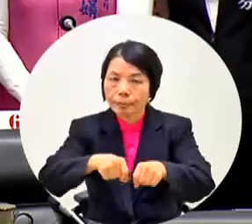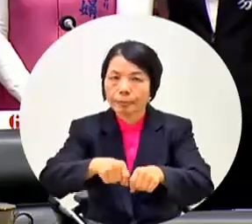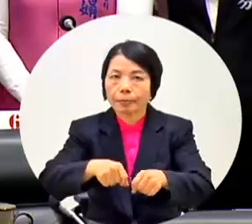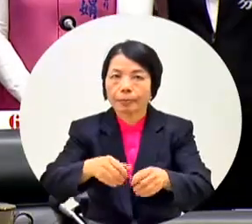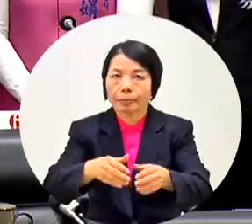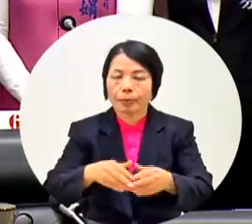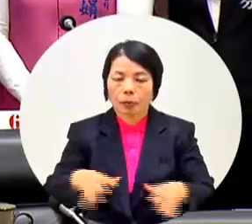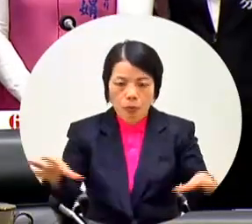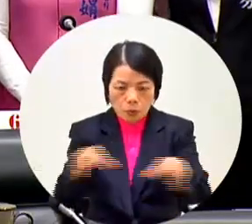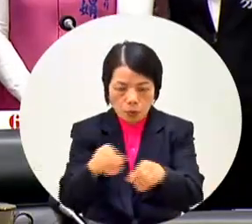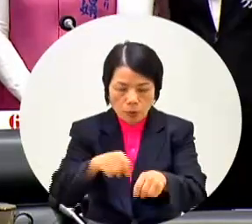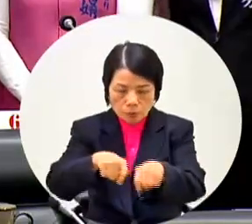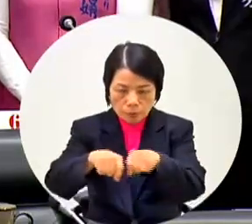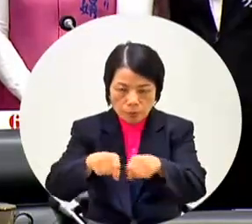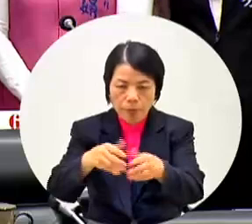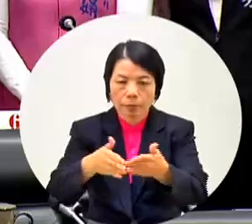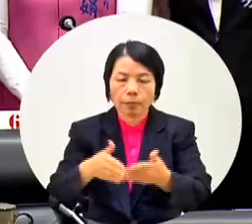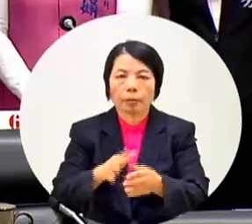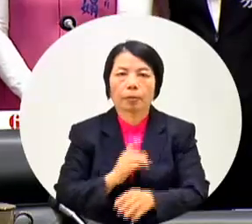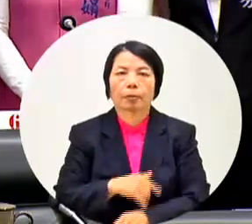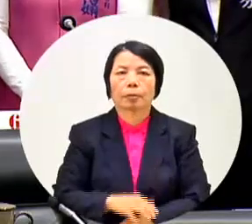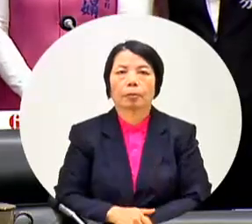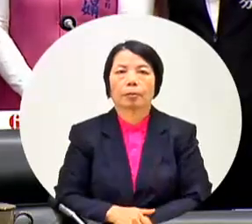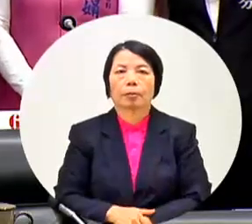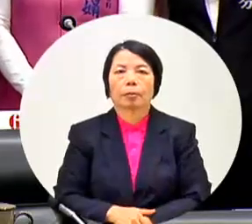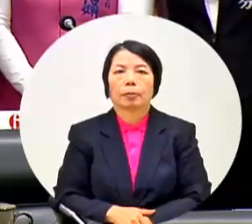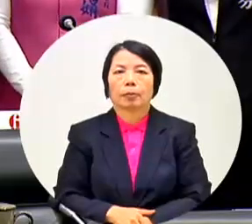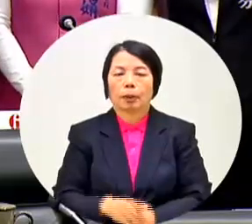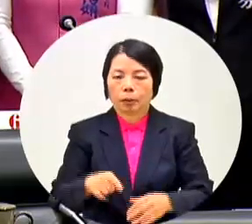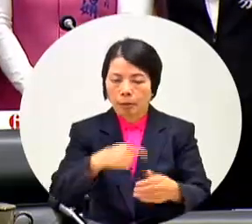个一定要尽速来做。